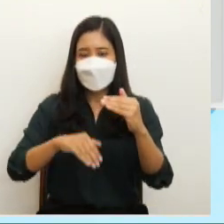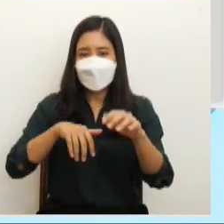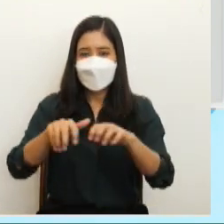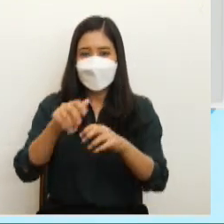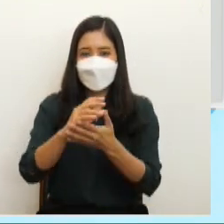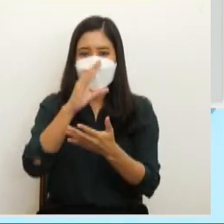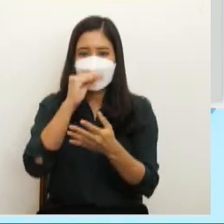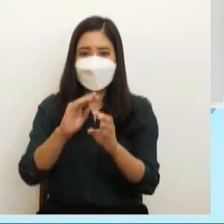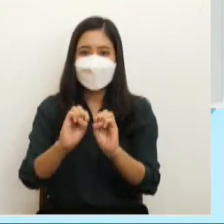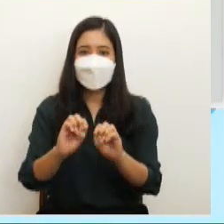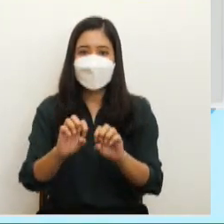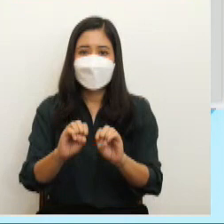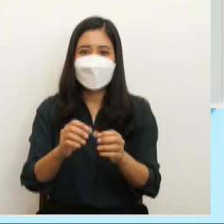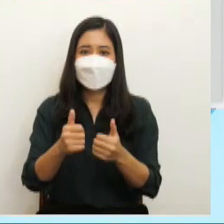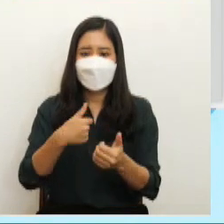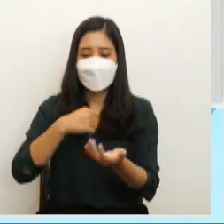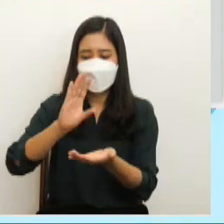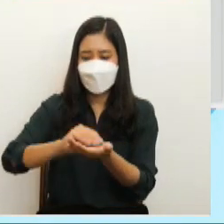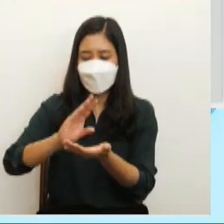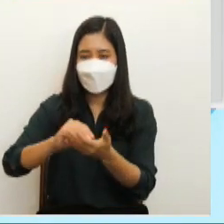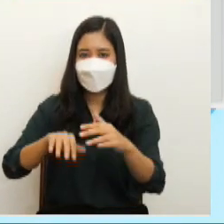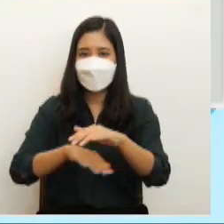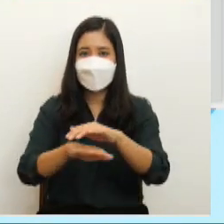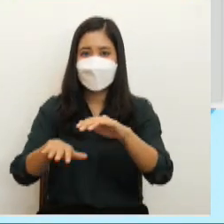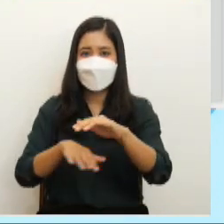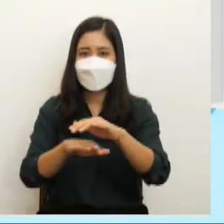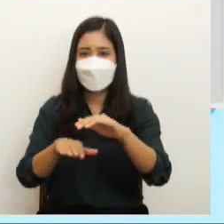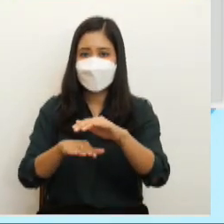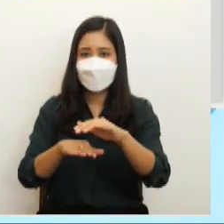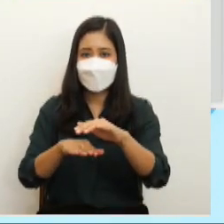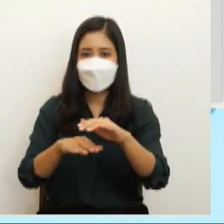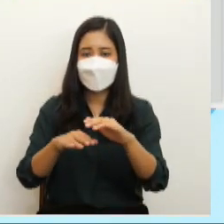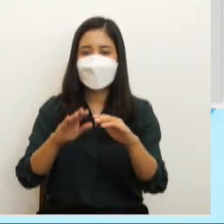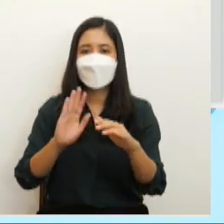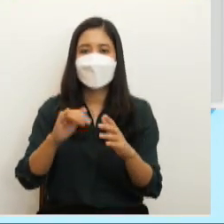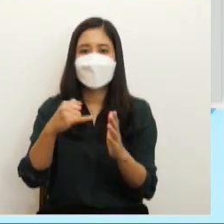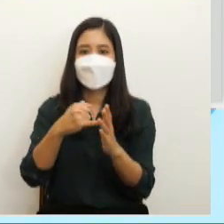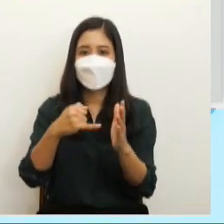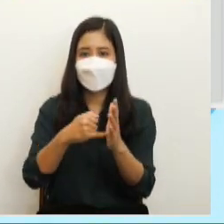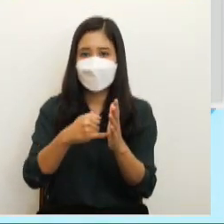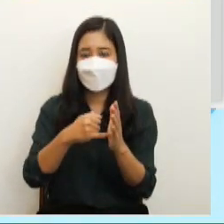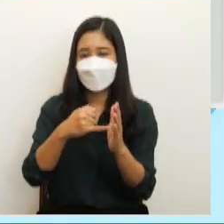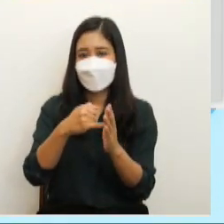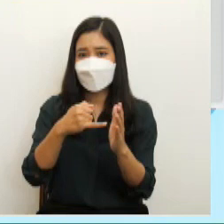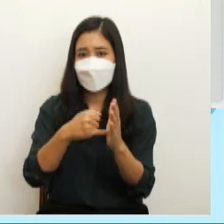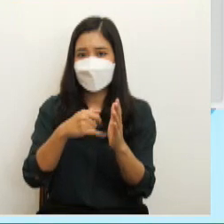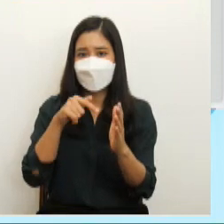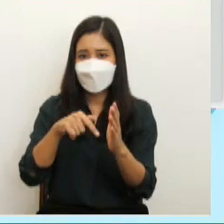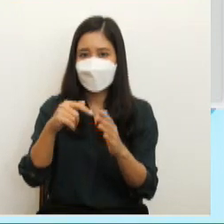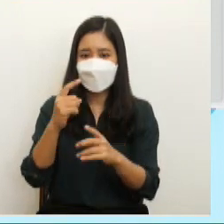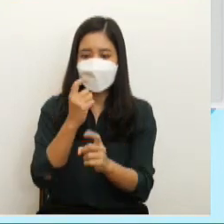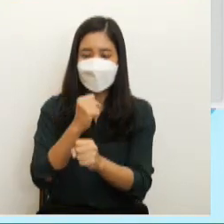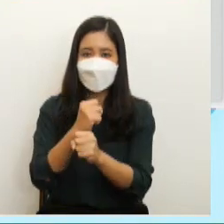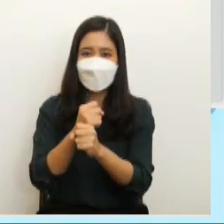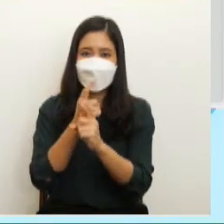ก็เป็นข้อมูลเพิ่มเติมว่าเป็นเพียงแค่10จังหวัดนี้นะครับที่จะต้องดำเนินการในรูปแบบของจัด